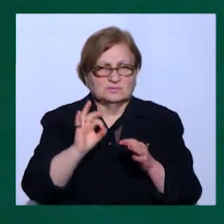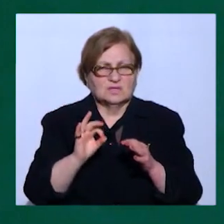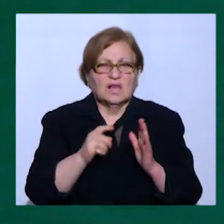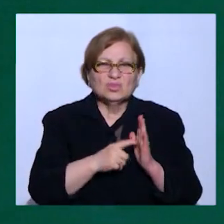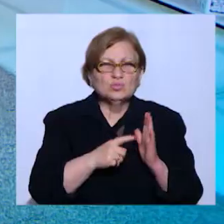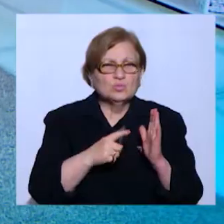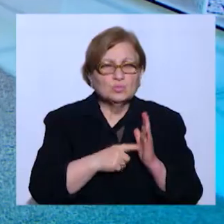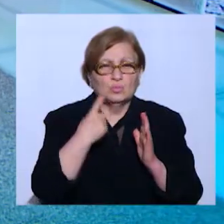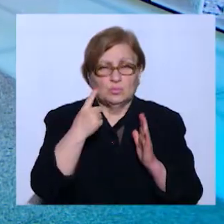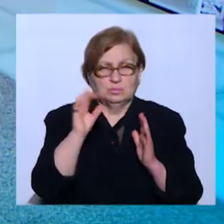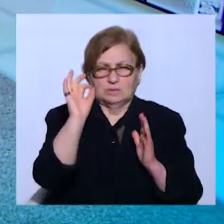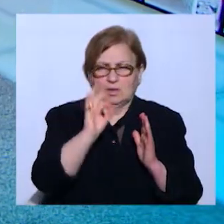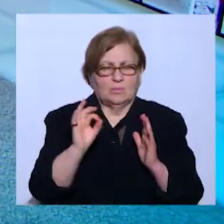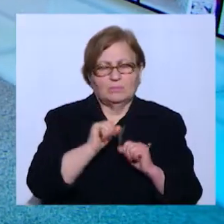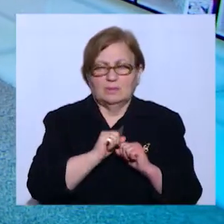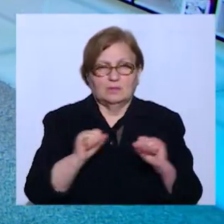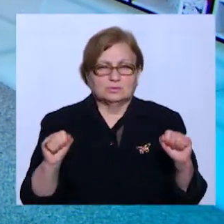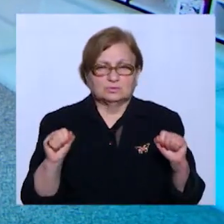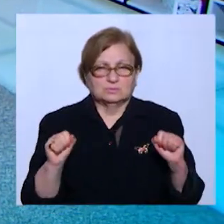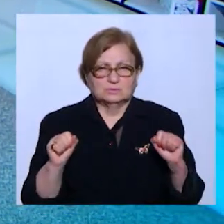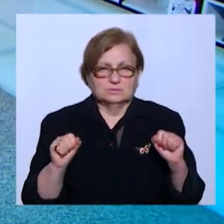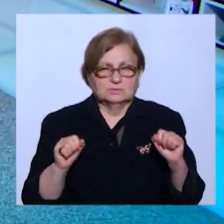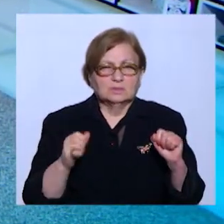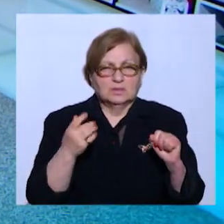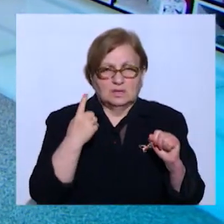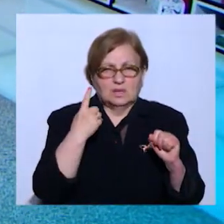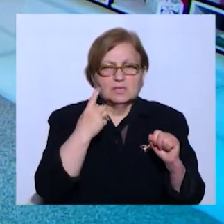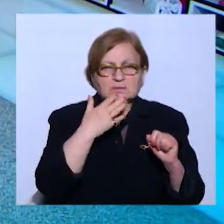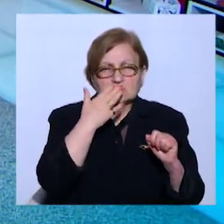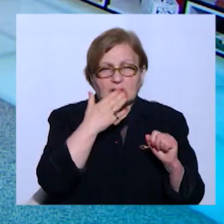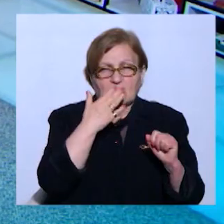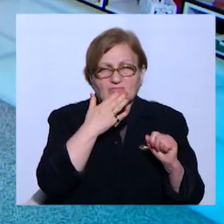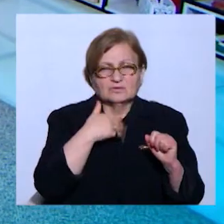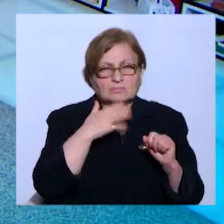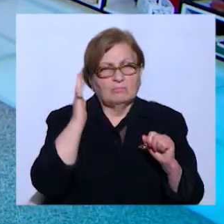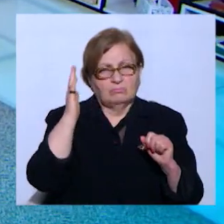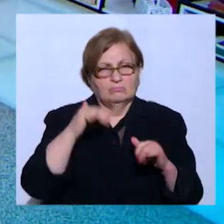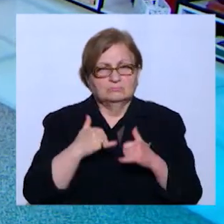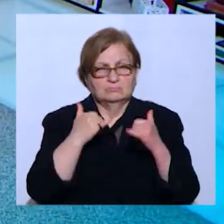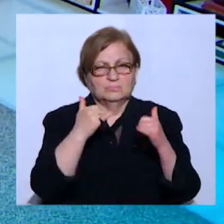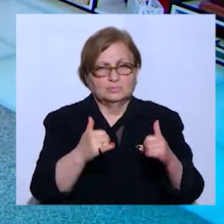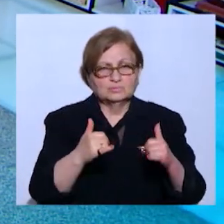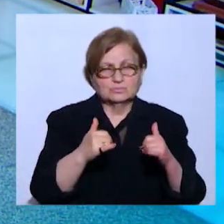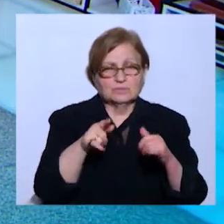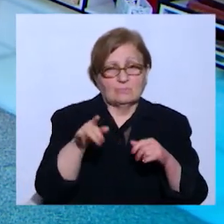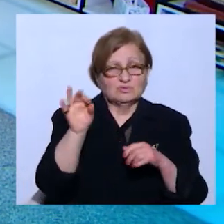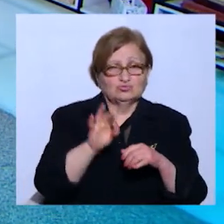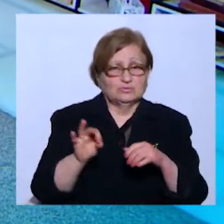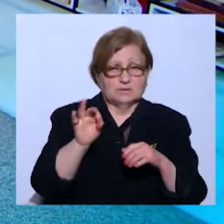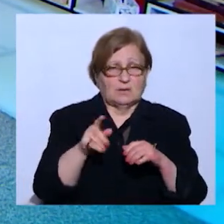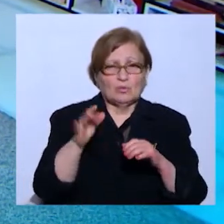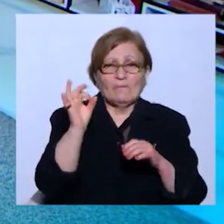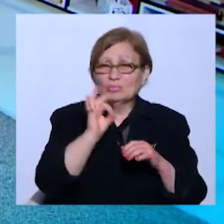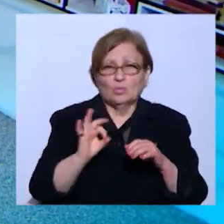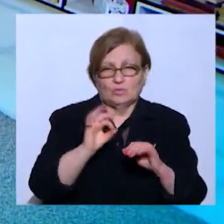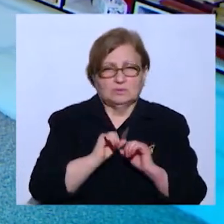და ამას ჩვენ კიდევ ერთ გაკვეთილს მიუძღვით. მე მიუძღვნი, რომ ეს